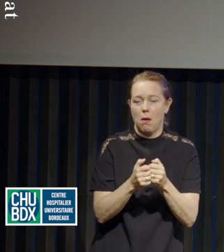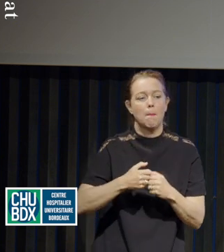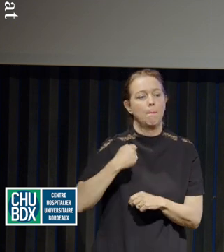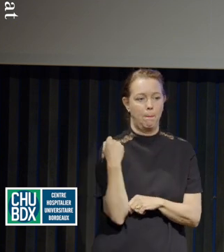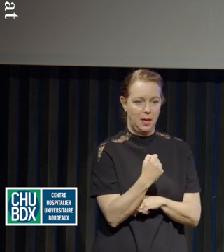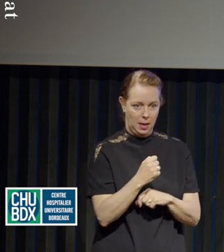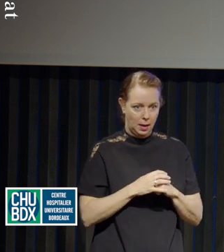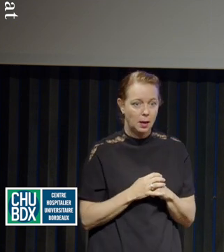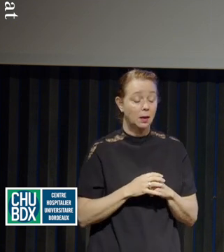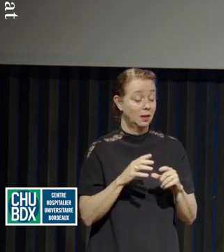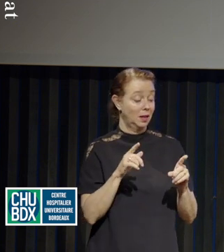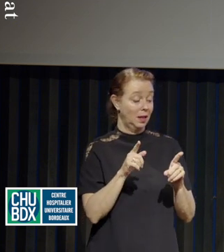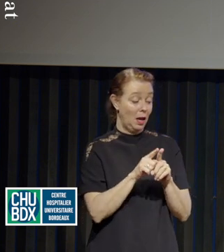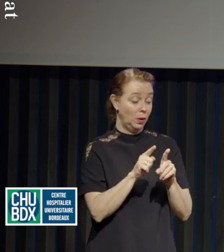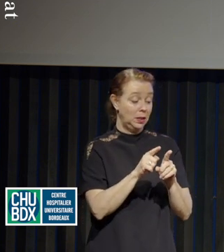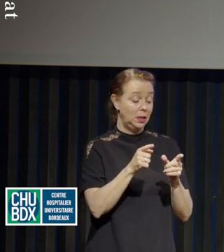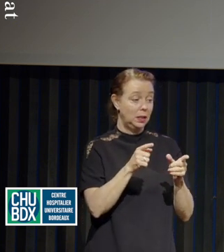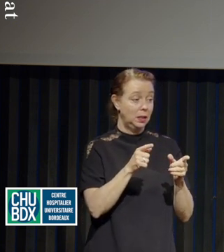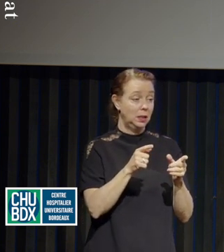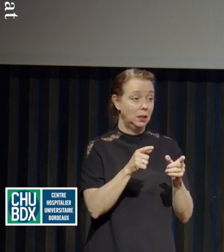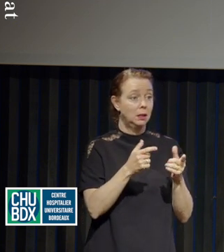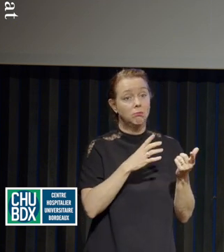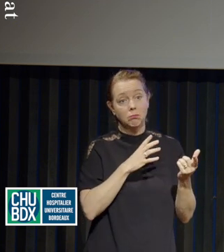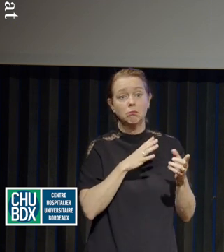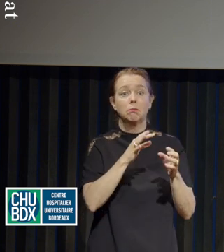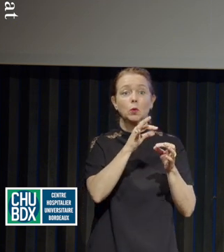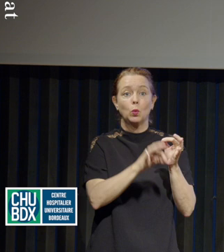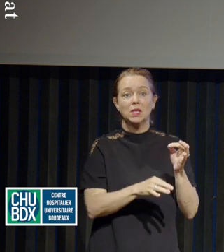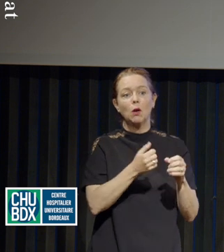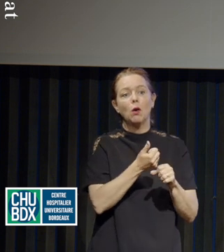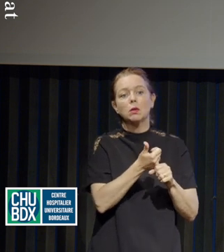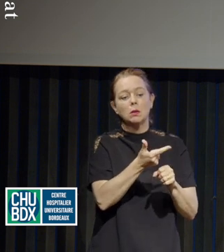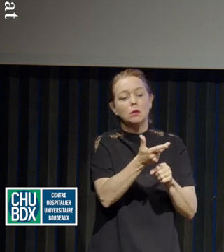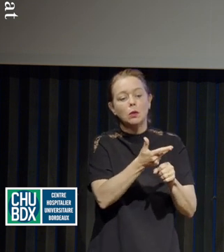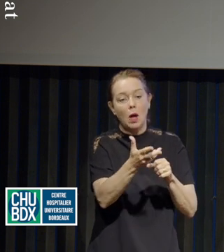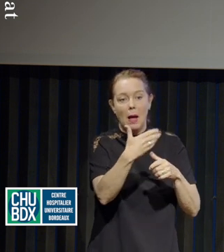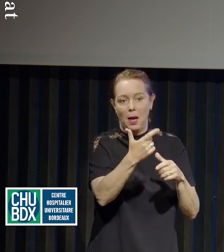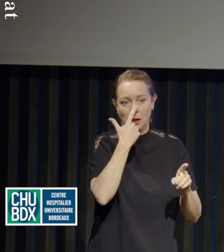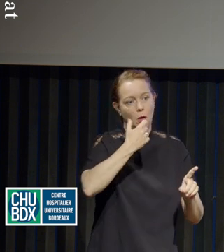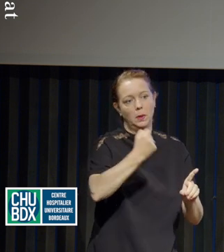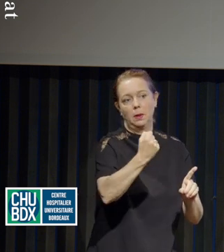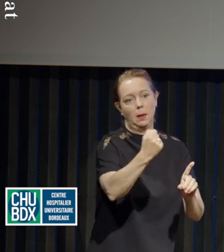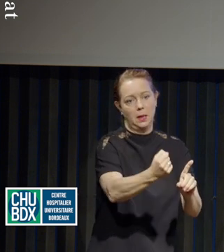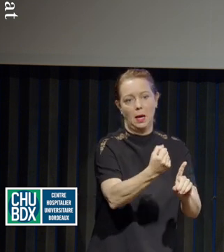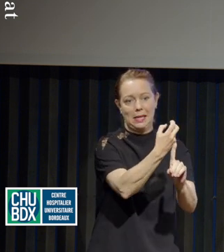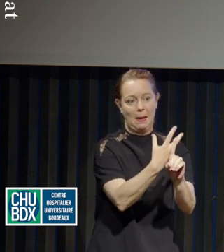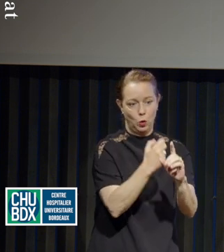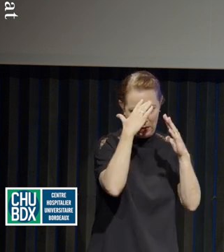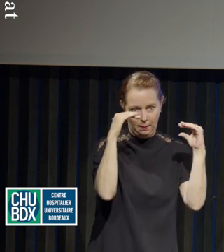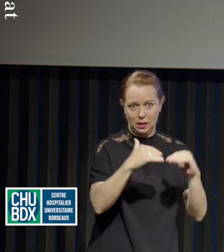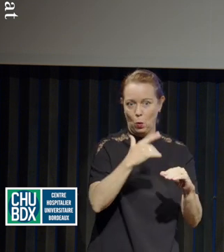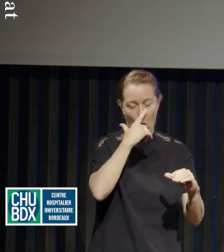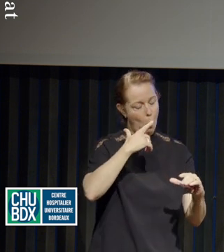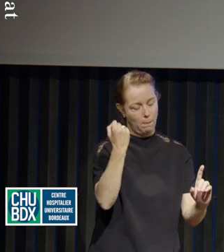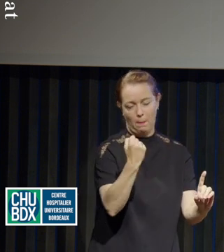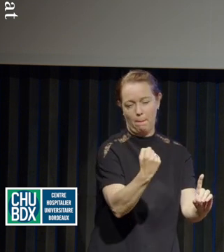avec également un retentissement dans les années qui suivaient en termes d'aggravation des symptômes dépressifs et